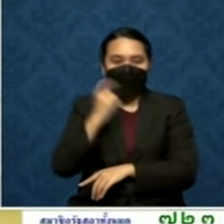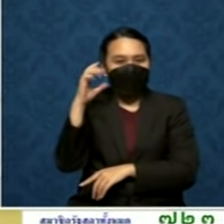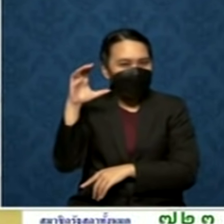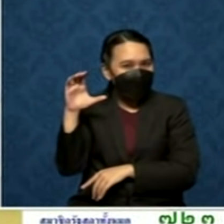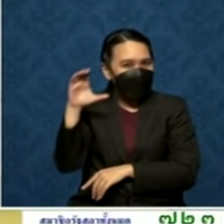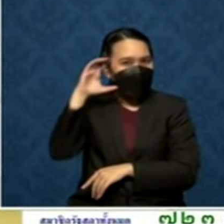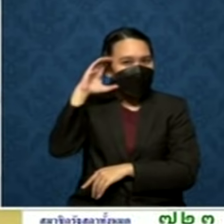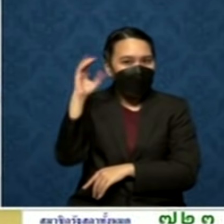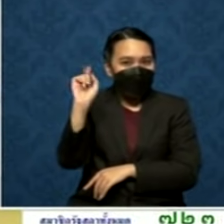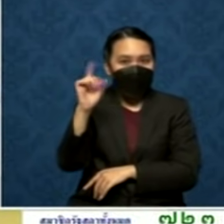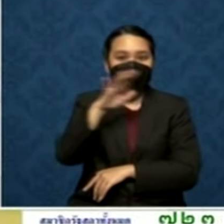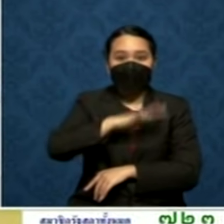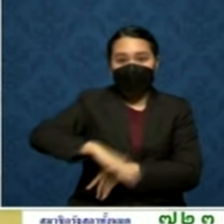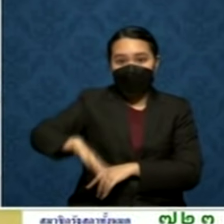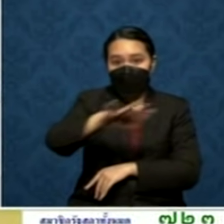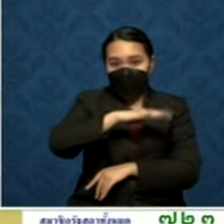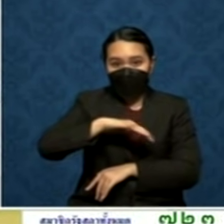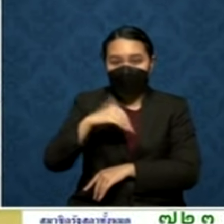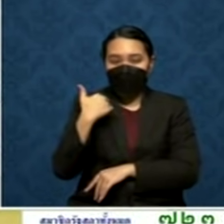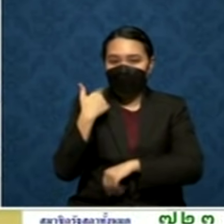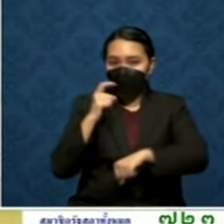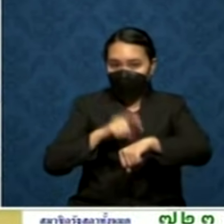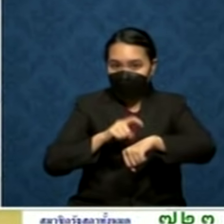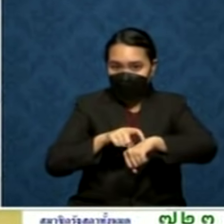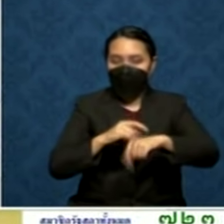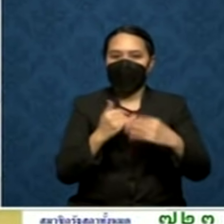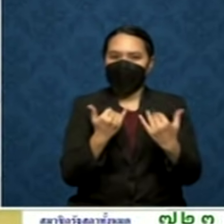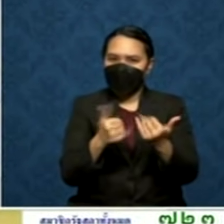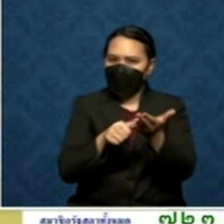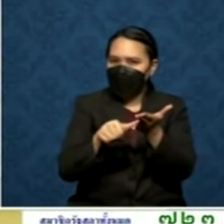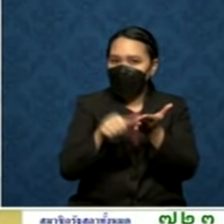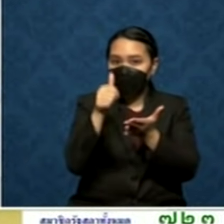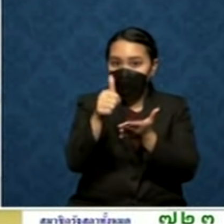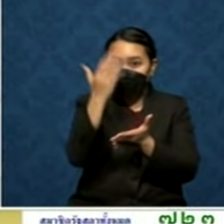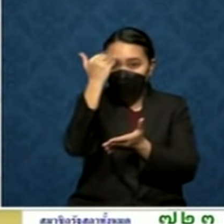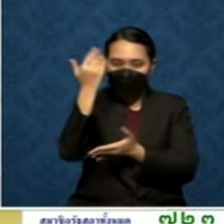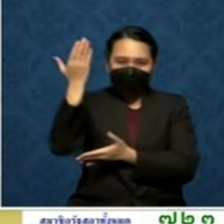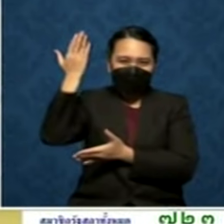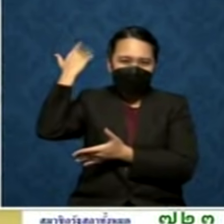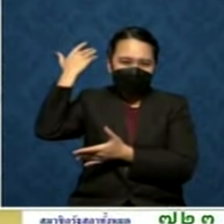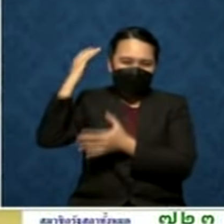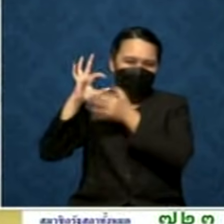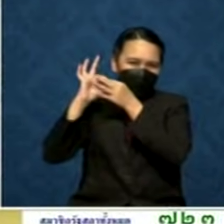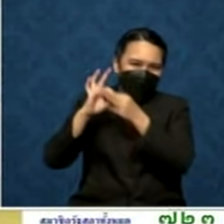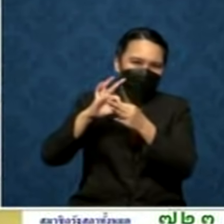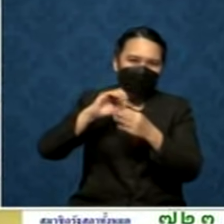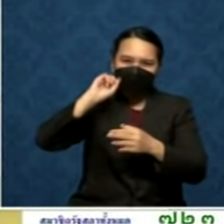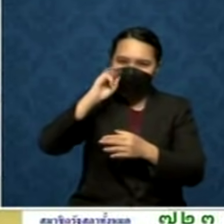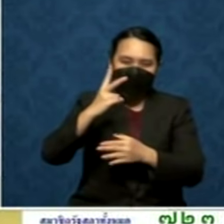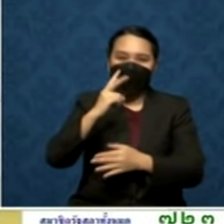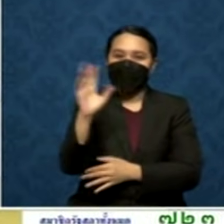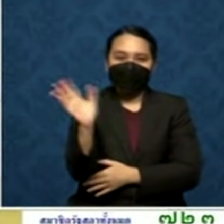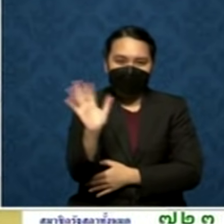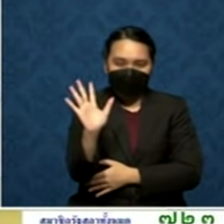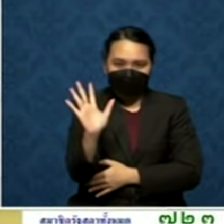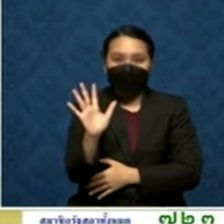อยู่เต็มหัวอกว่าพวกเรายังมีเวลาที่จะแก้ไขเพื่อที่จะมีประวัติศาสตร์ 3รออีกครั้งมีกล้อง